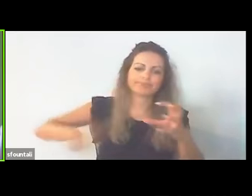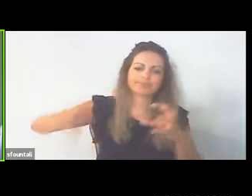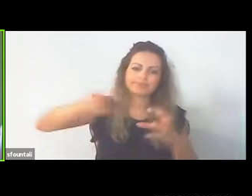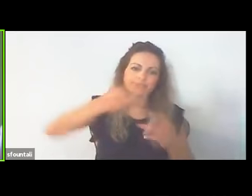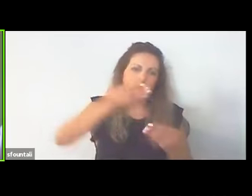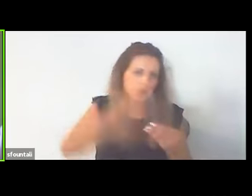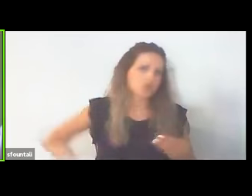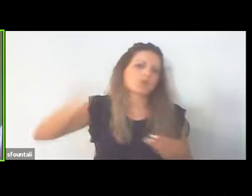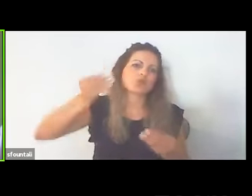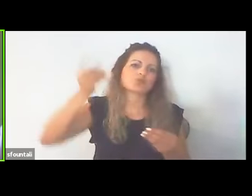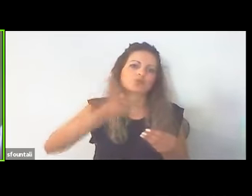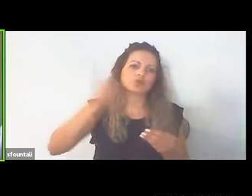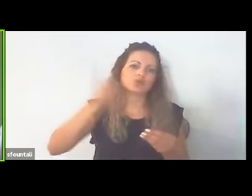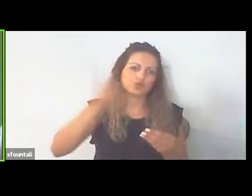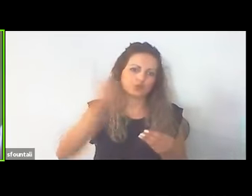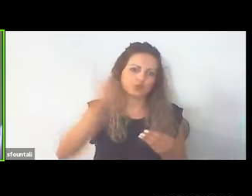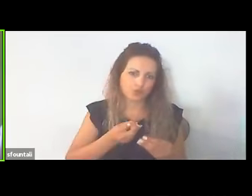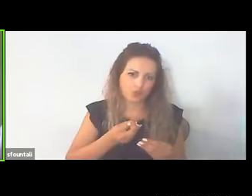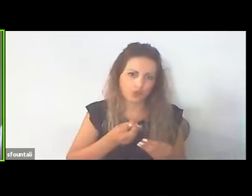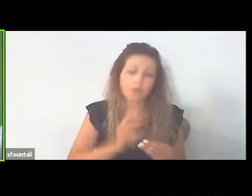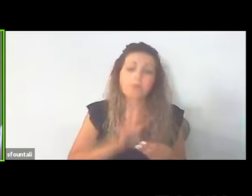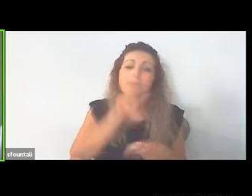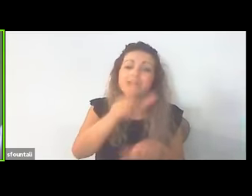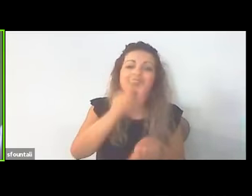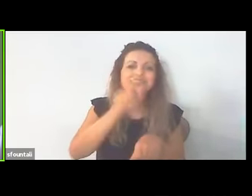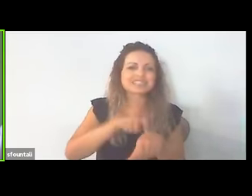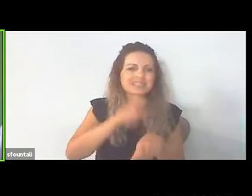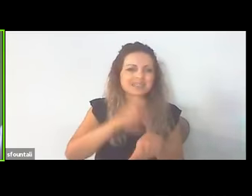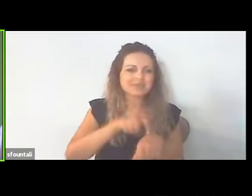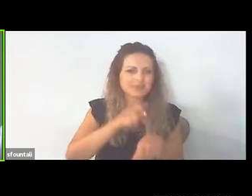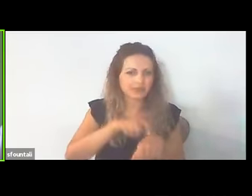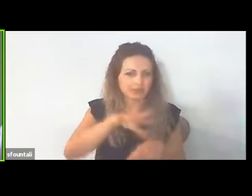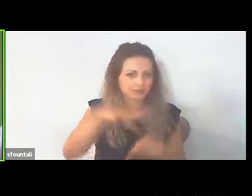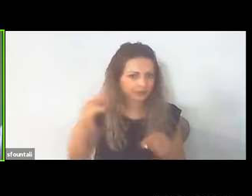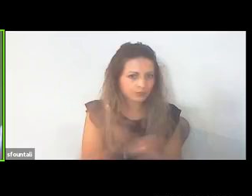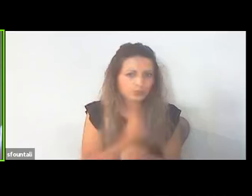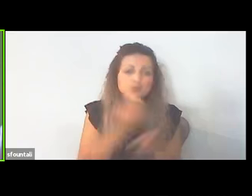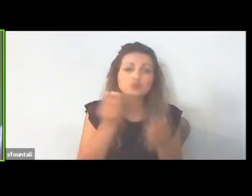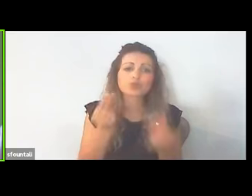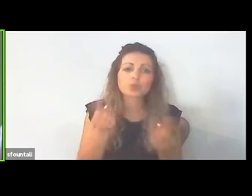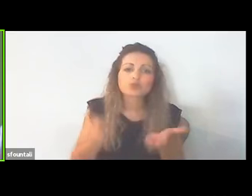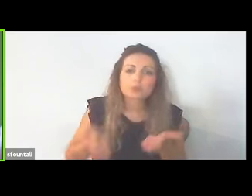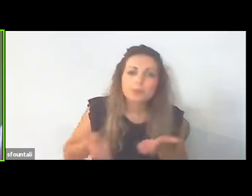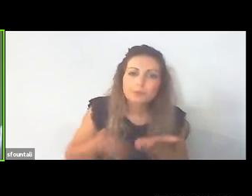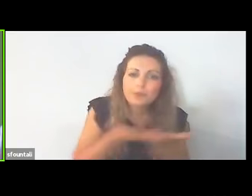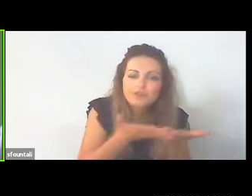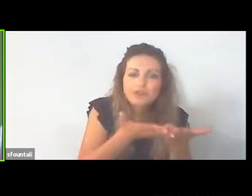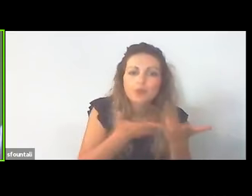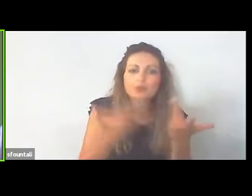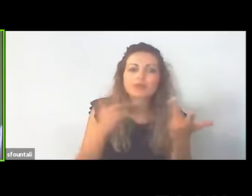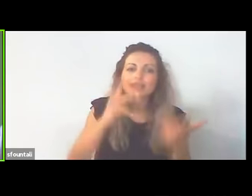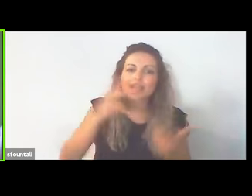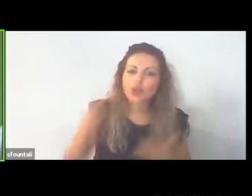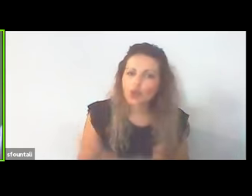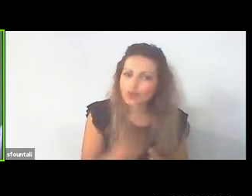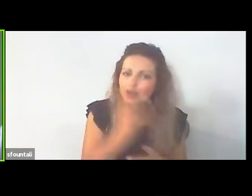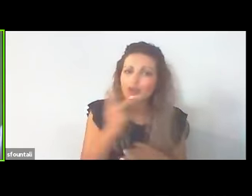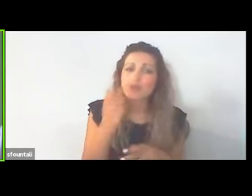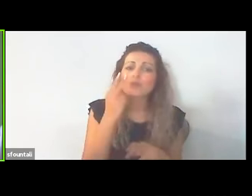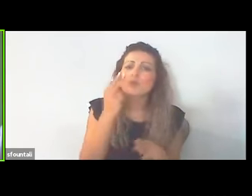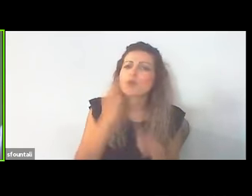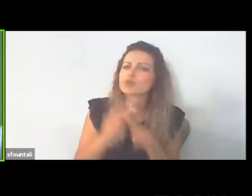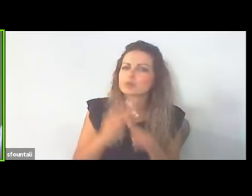ότι είναι πάρα πολύ σημαντικός ο τρόπος που παρεμβαίνουμε στην κοινωνία, ο τρόπος που